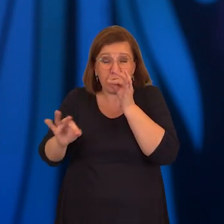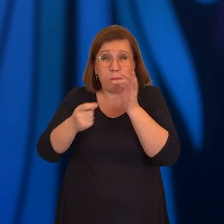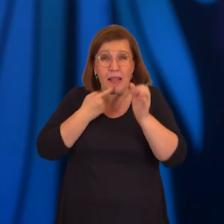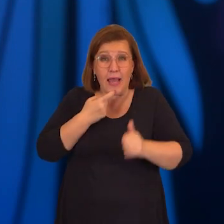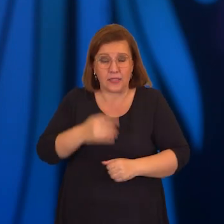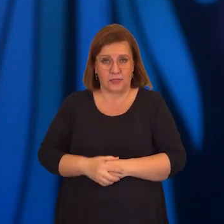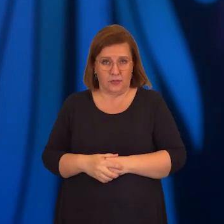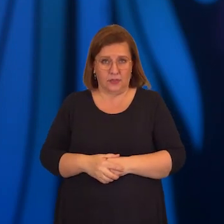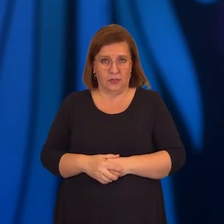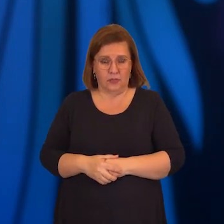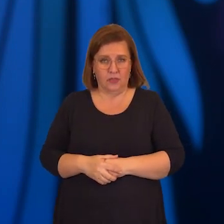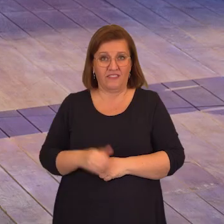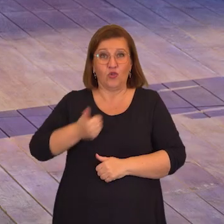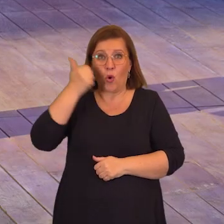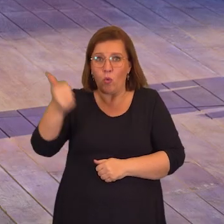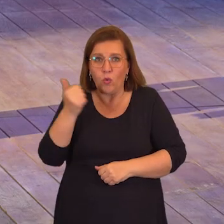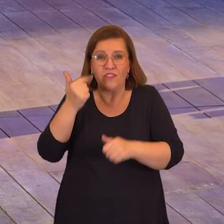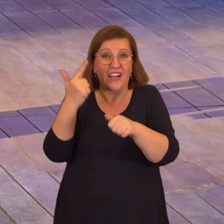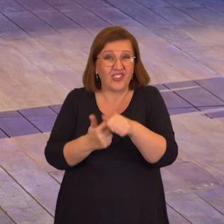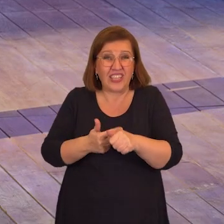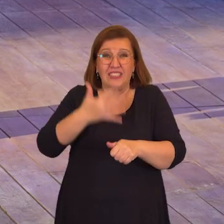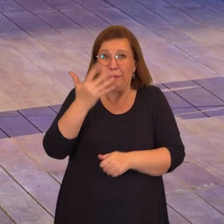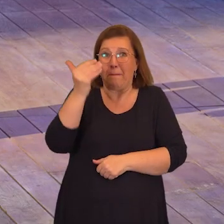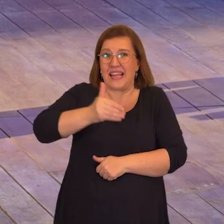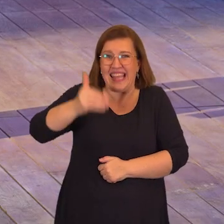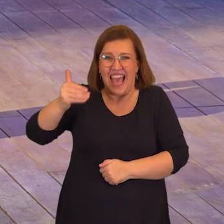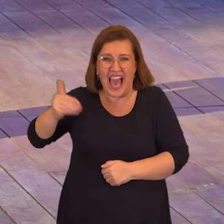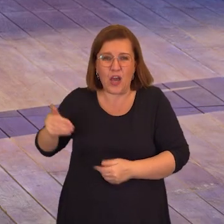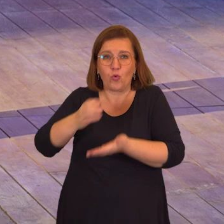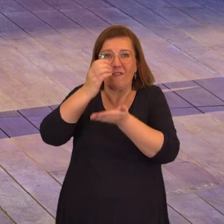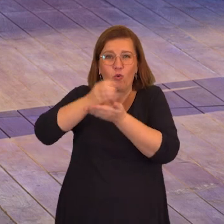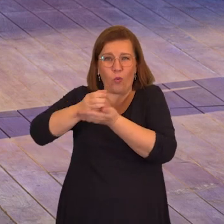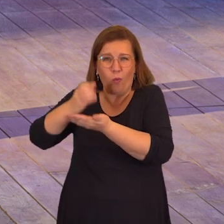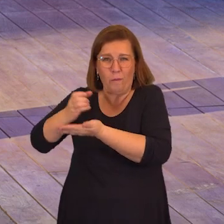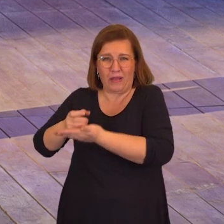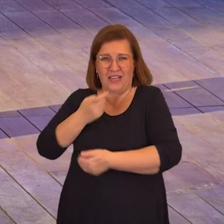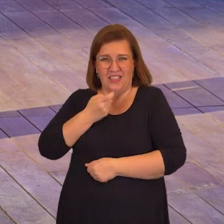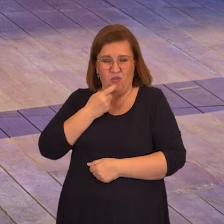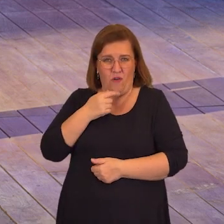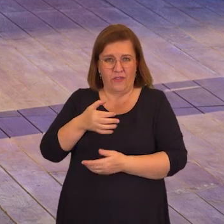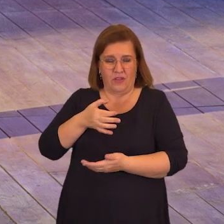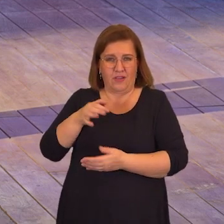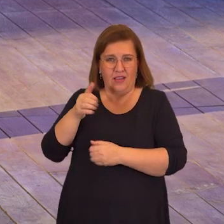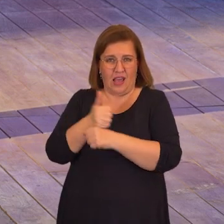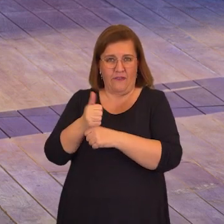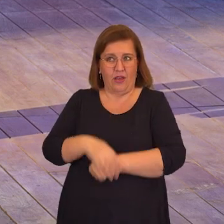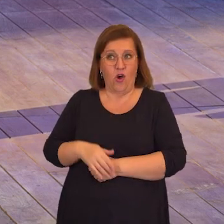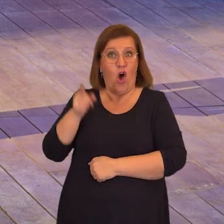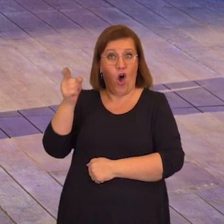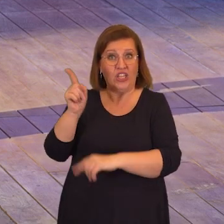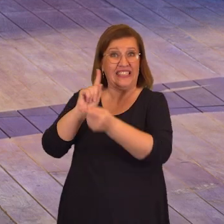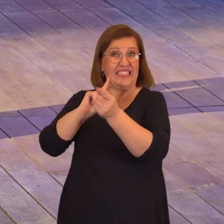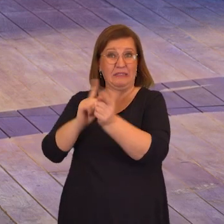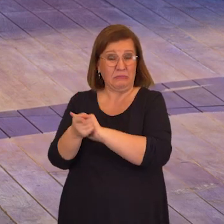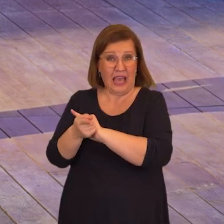roku zużywają 25 miliardów plastikowych kubków do kawy. Oni nie przeszli na tak zwane